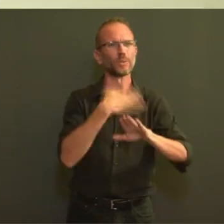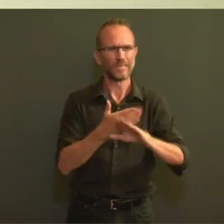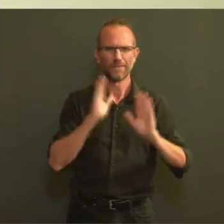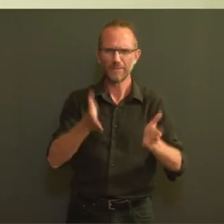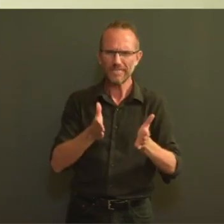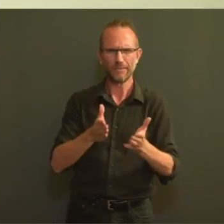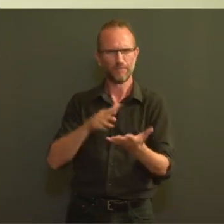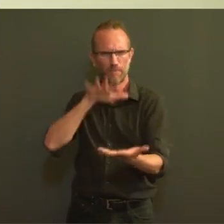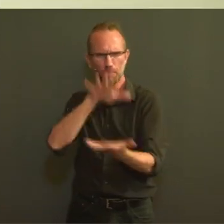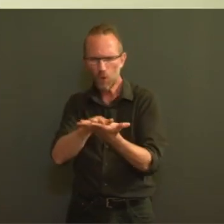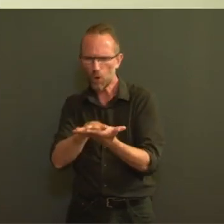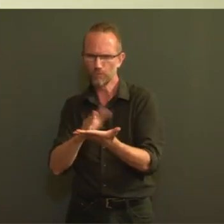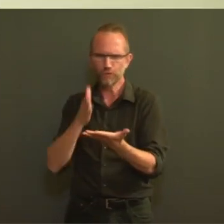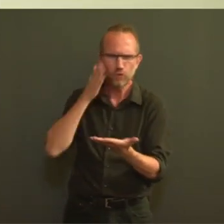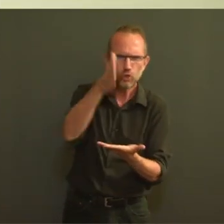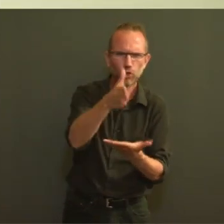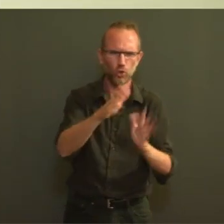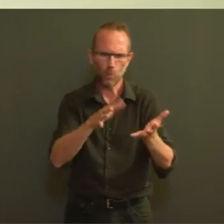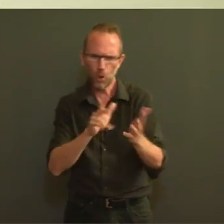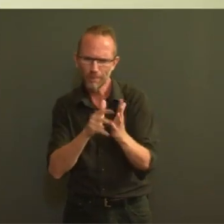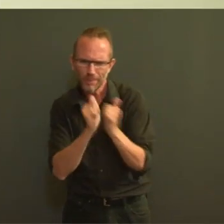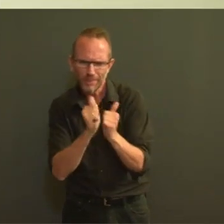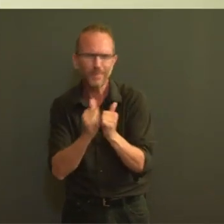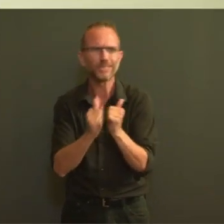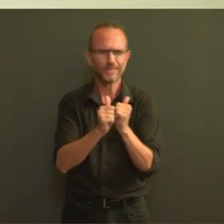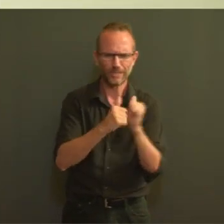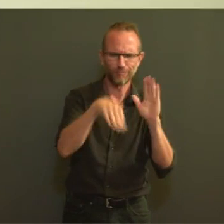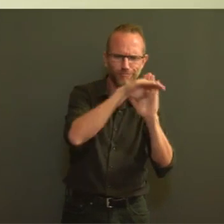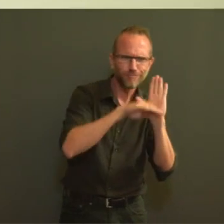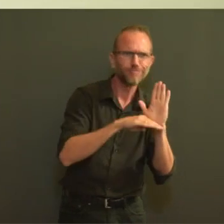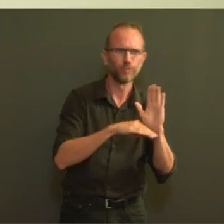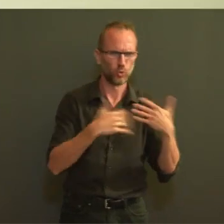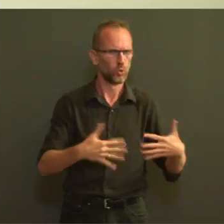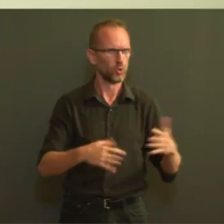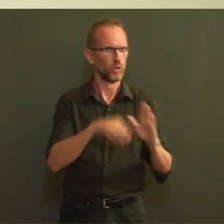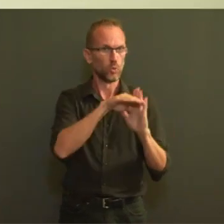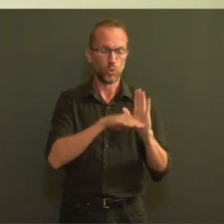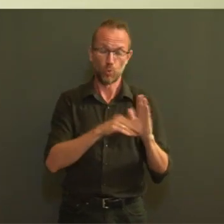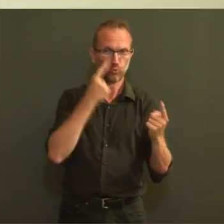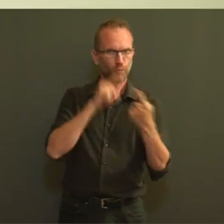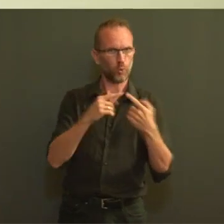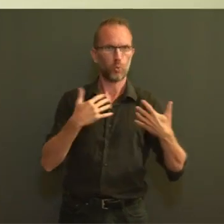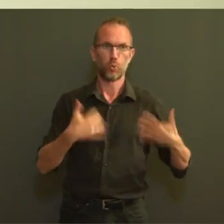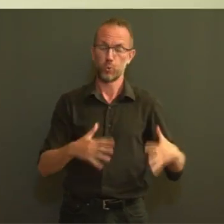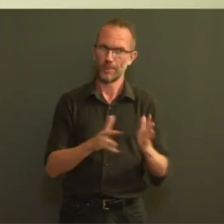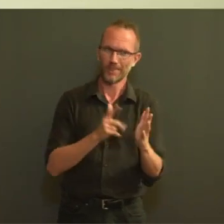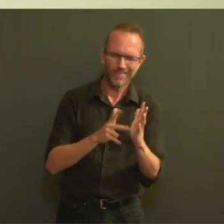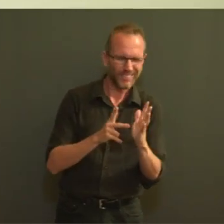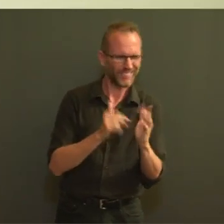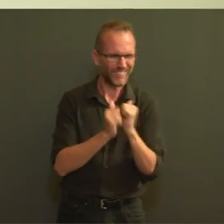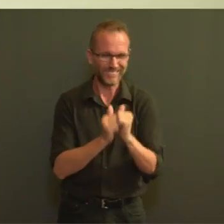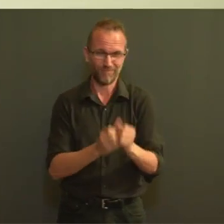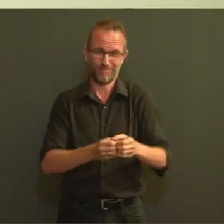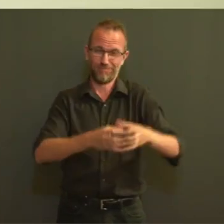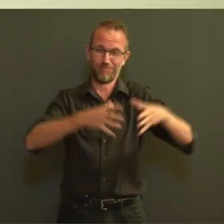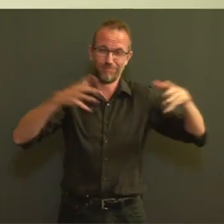belge. Ils ont un plan ambitieux pour maintenir un taux élevé de tests dans les